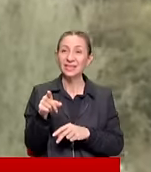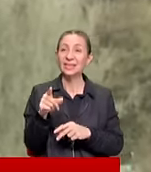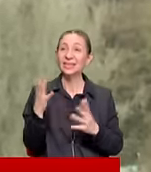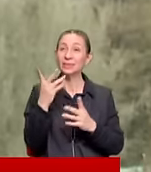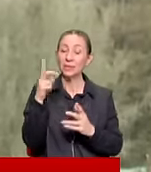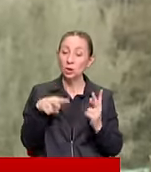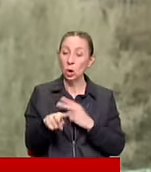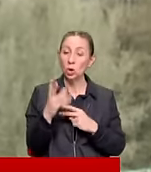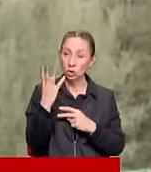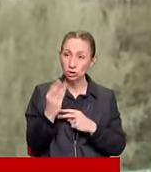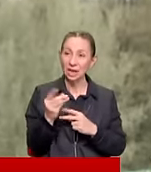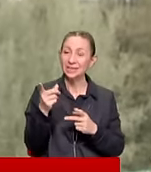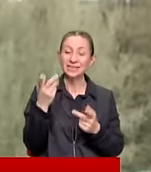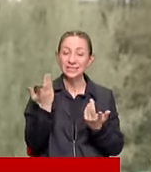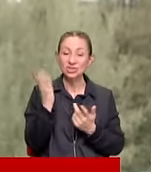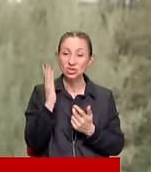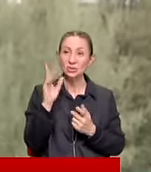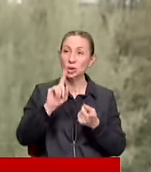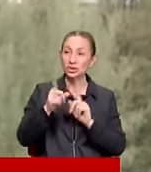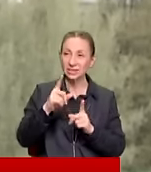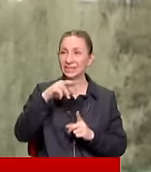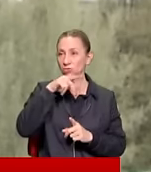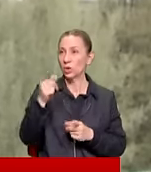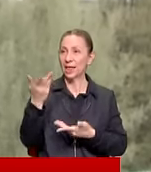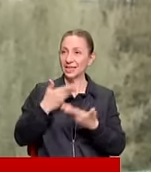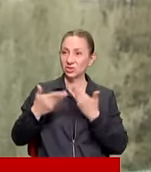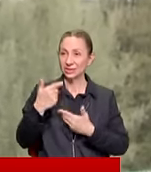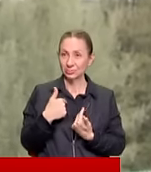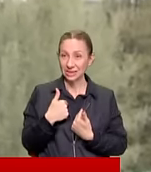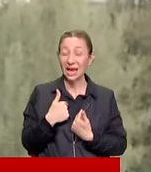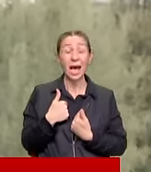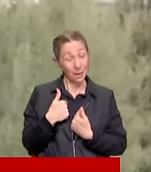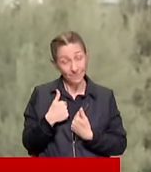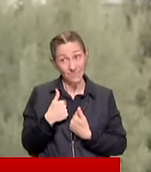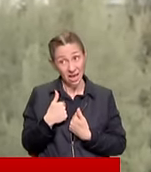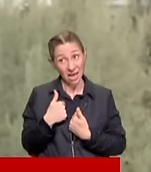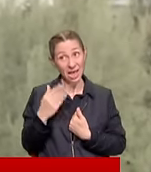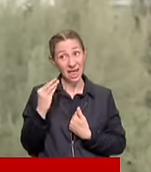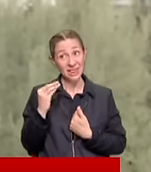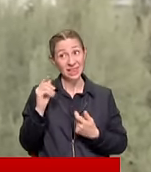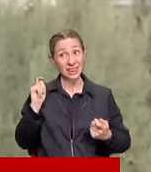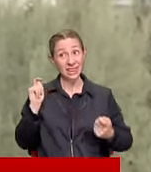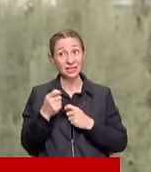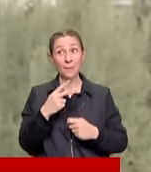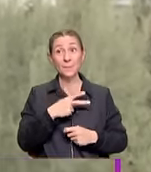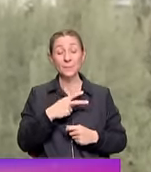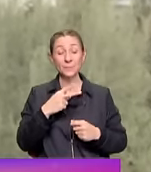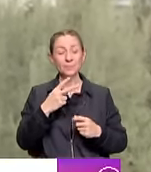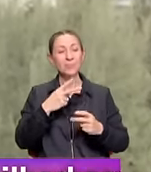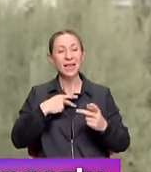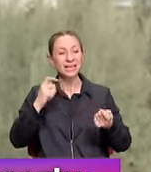nasıl bir yol yürüyeceksiniz? Yerelde nasıl yöneteceksiniz Keçiören'i? Belki onu da anlatırsınız bize. Yalnız el değiştiren